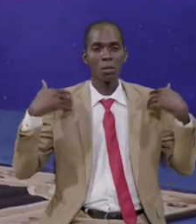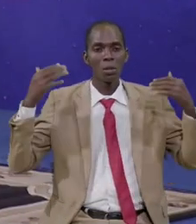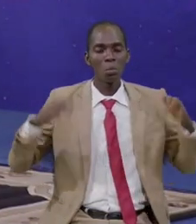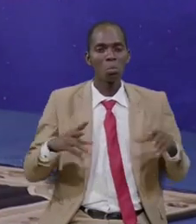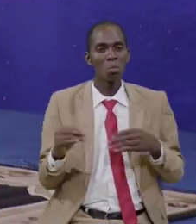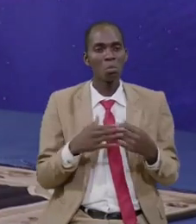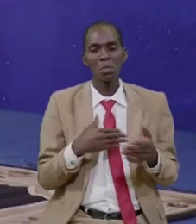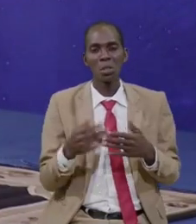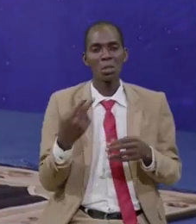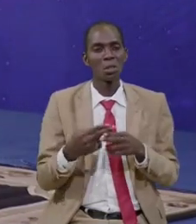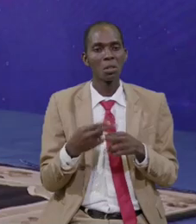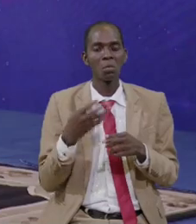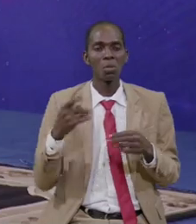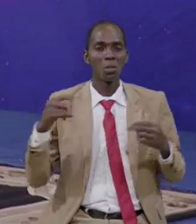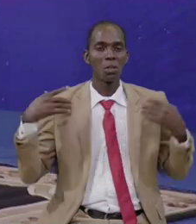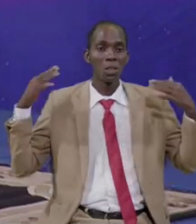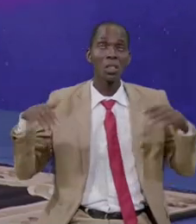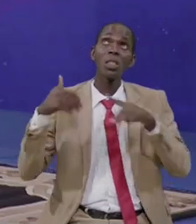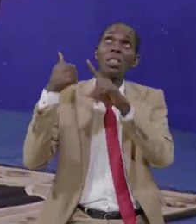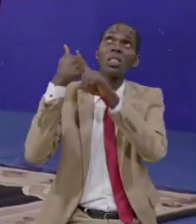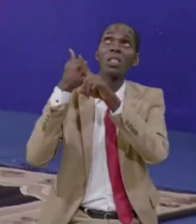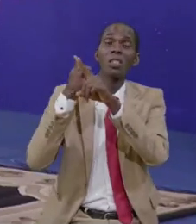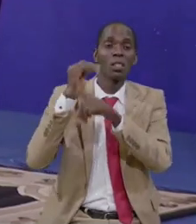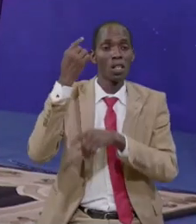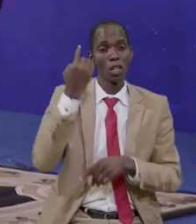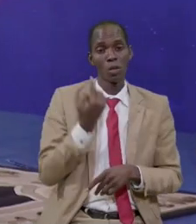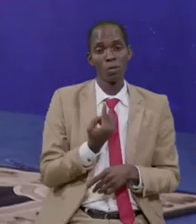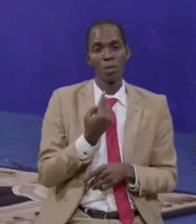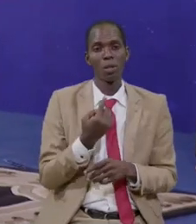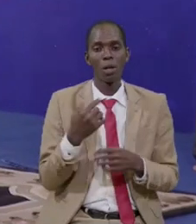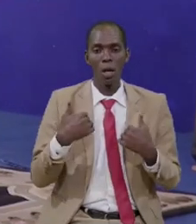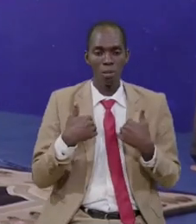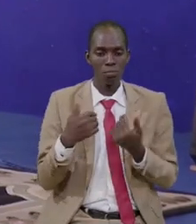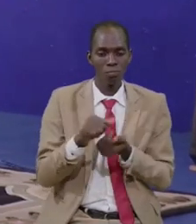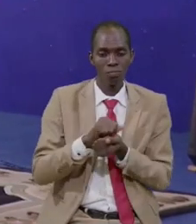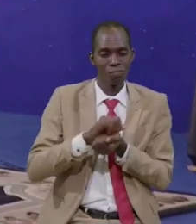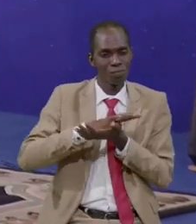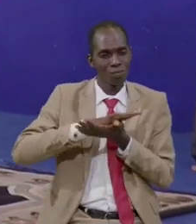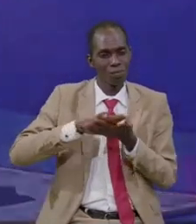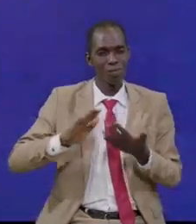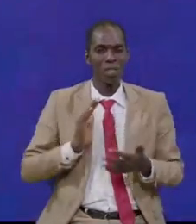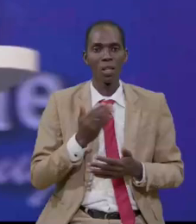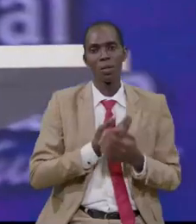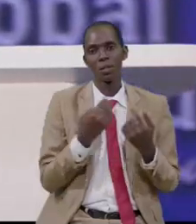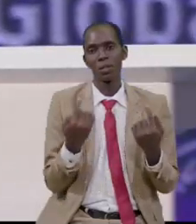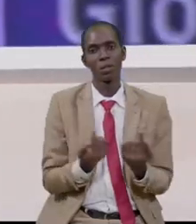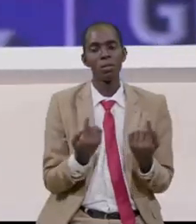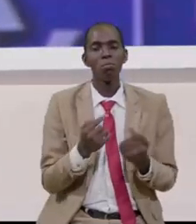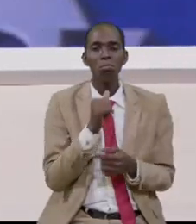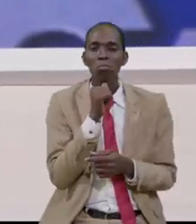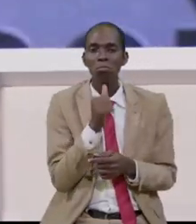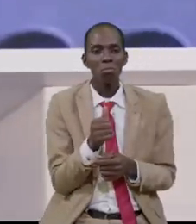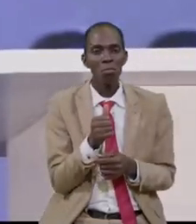lui. C'est de lui-même seul qu'il a fait la purification des péchés